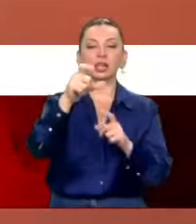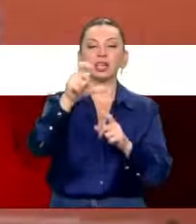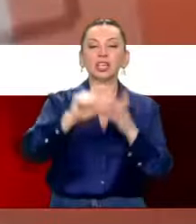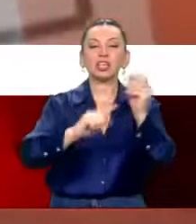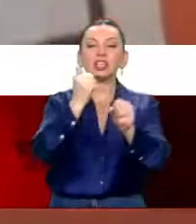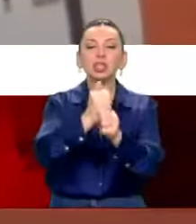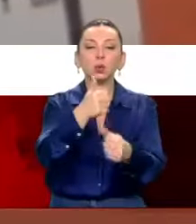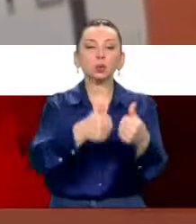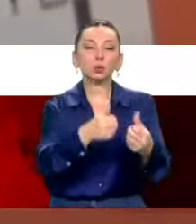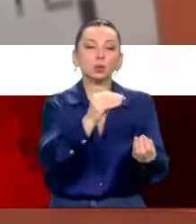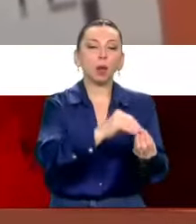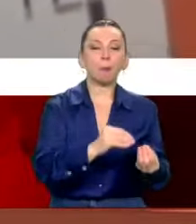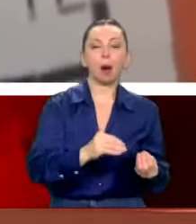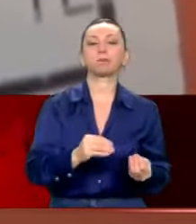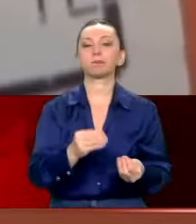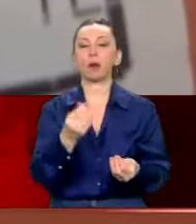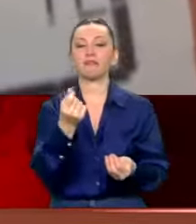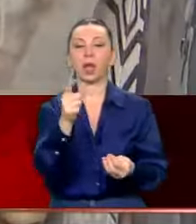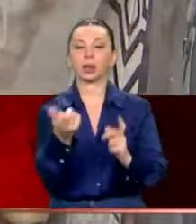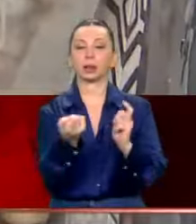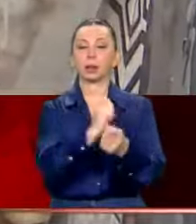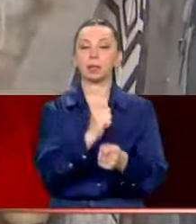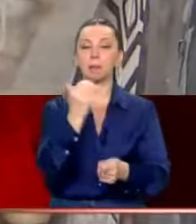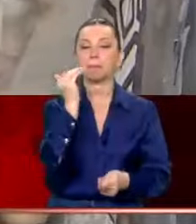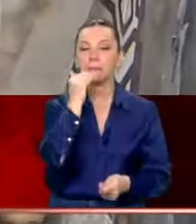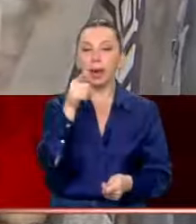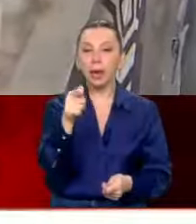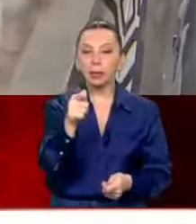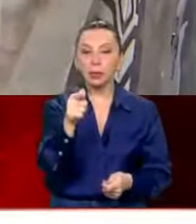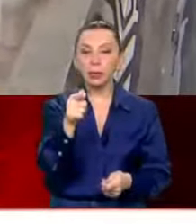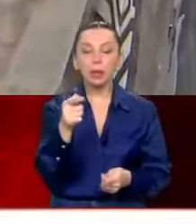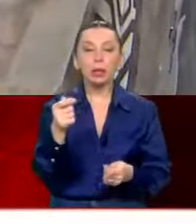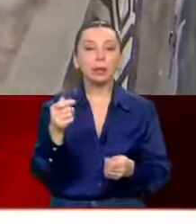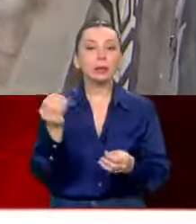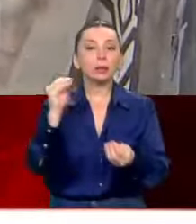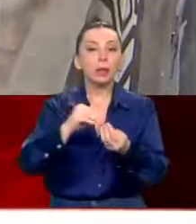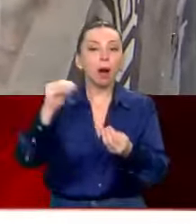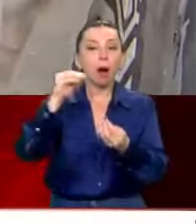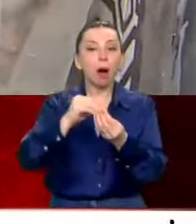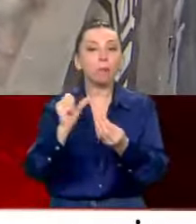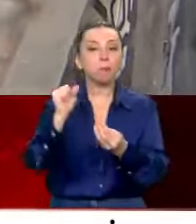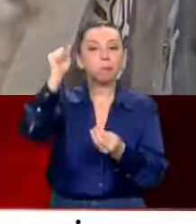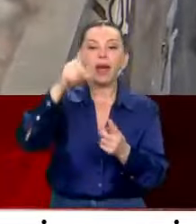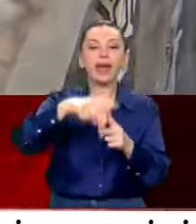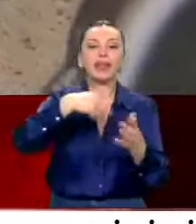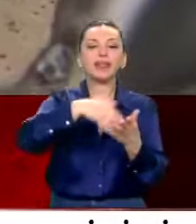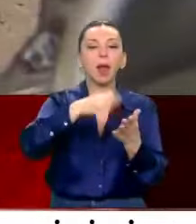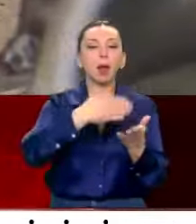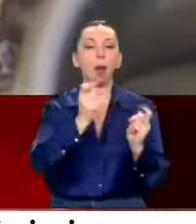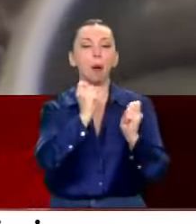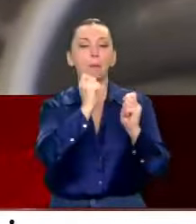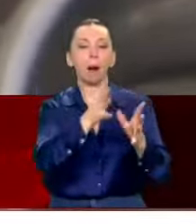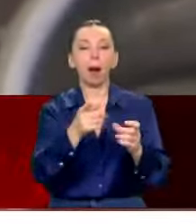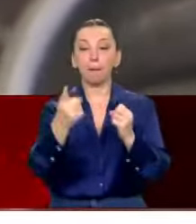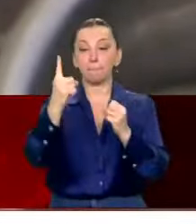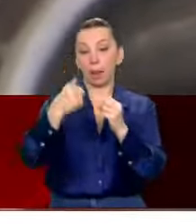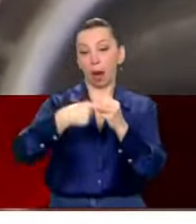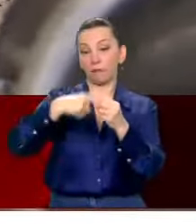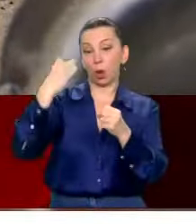zammı daha gelmeden etiketlere yansıtmışlar. Bir peynir daha ne kadar artabilir ki? Tereyağı ise uçtu gitti yani. Geçtiğimiz